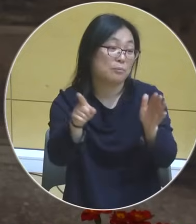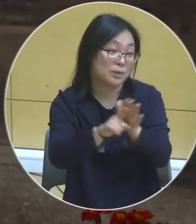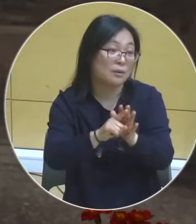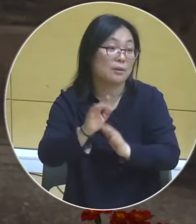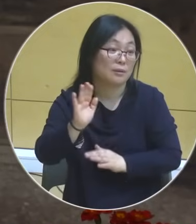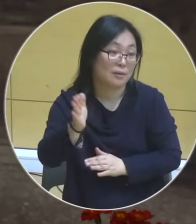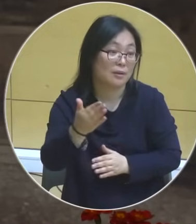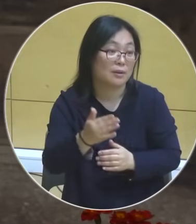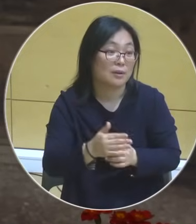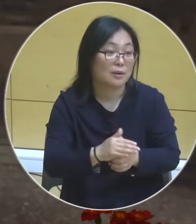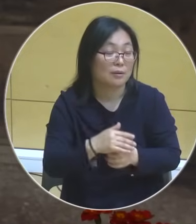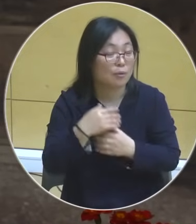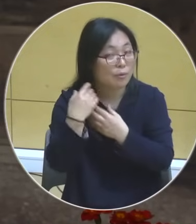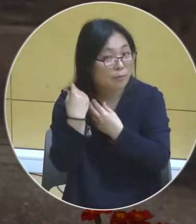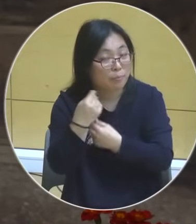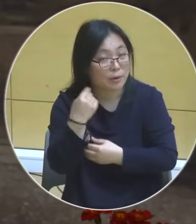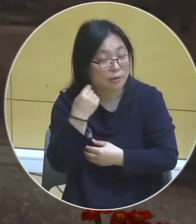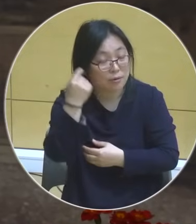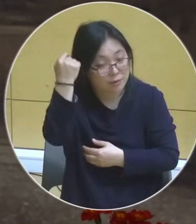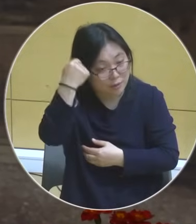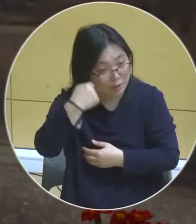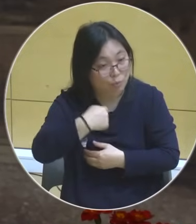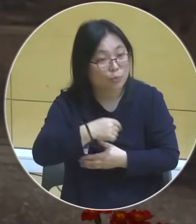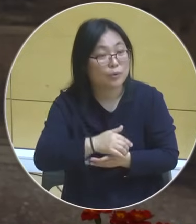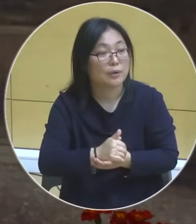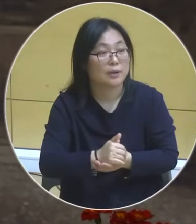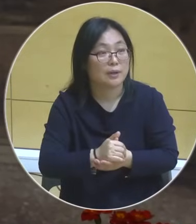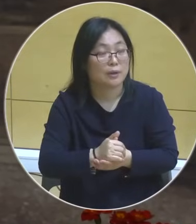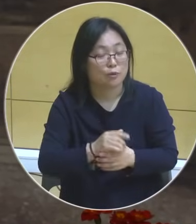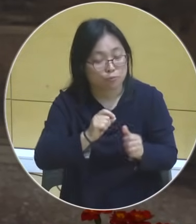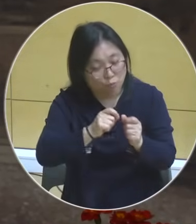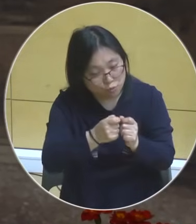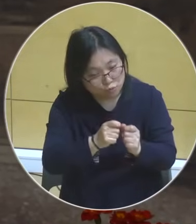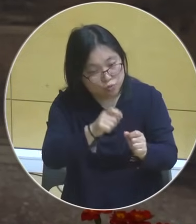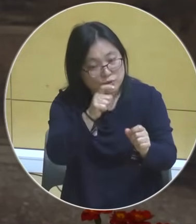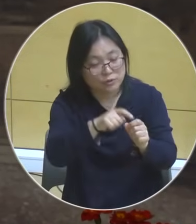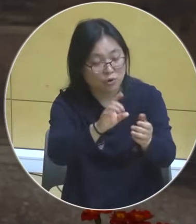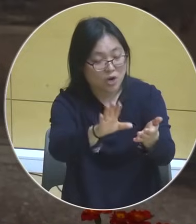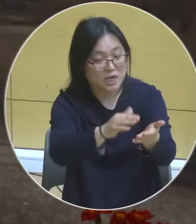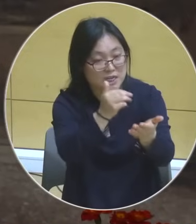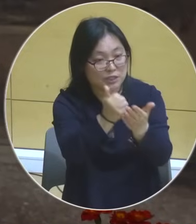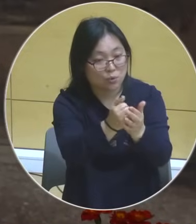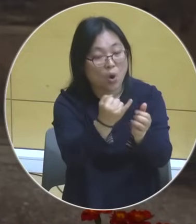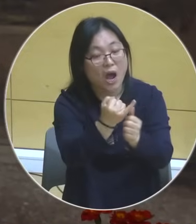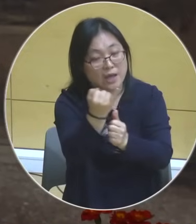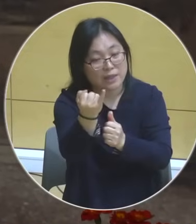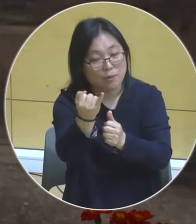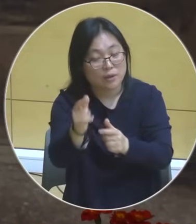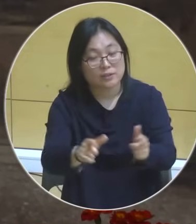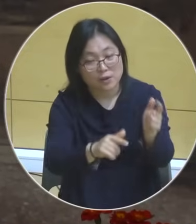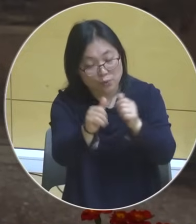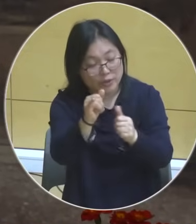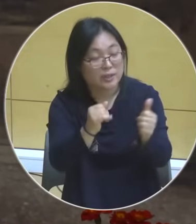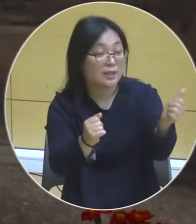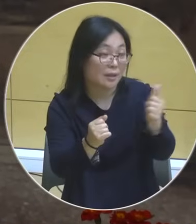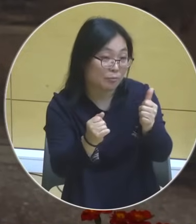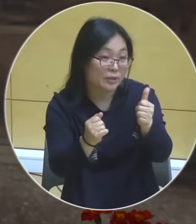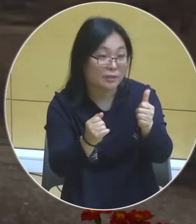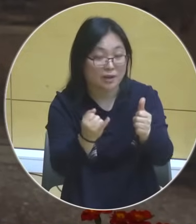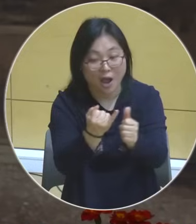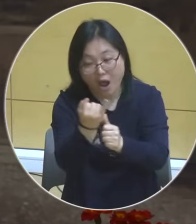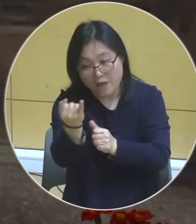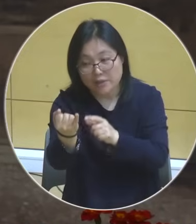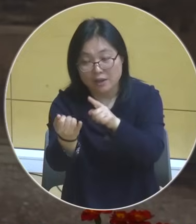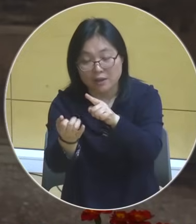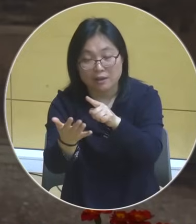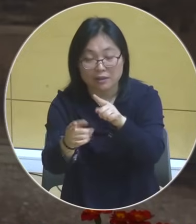되었습니다. 거기에 매력을 갖게 되었습니다. 그리고 구체적으로 크리스찬 아내와 살고 있는 그 남자들은 그 아내에